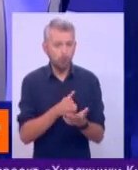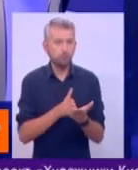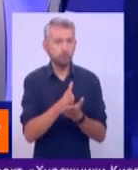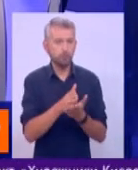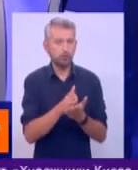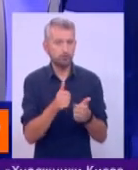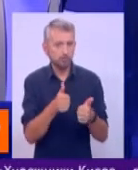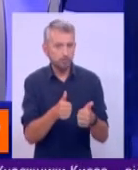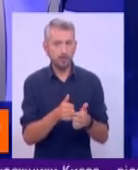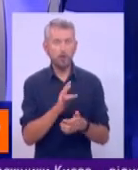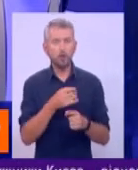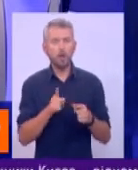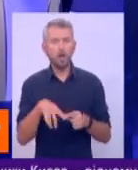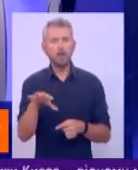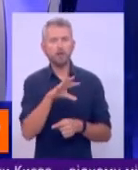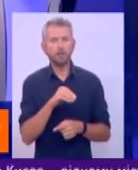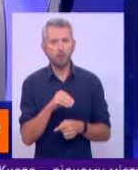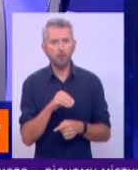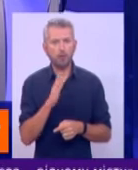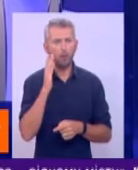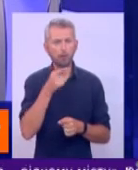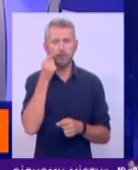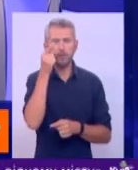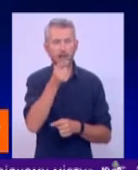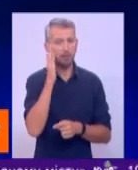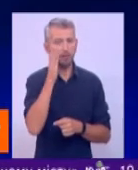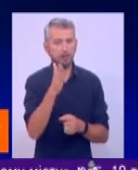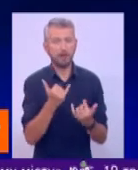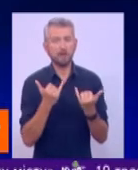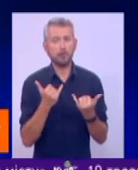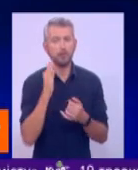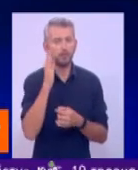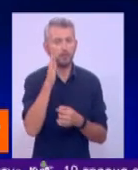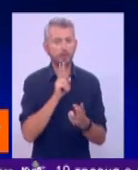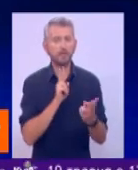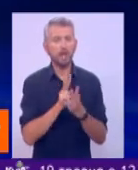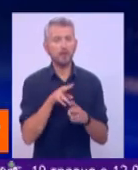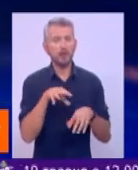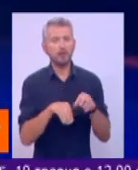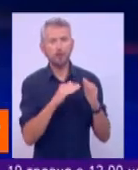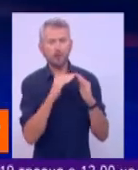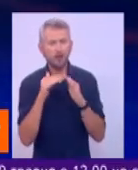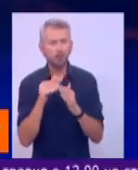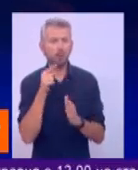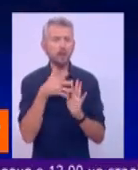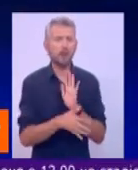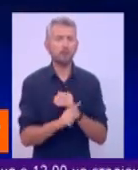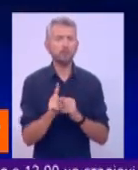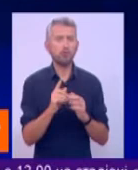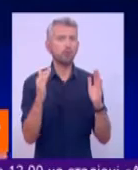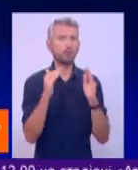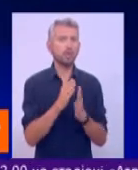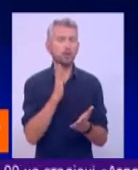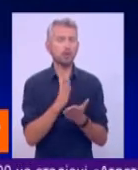Но это все, скажем, дальняя перспектива. А сегодняшняя перспектива – встретиться с соседями, понять, что будинок